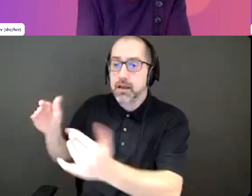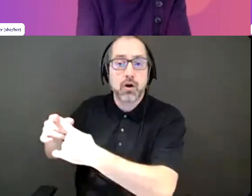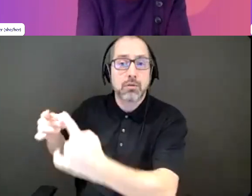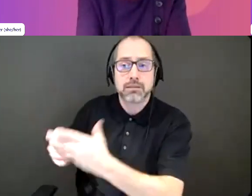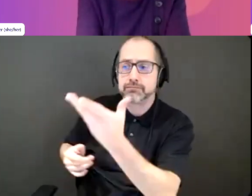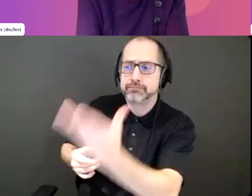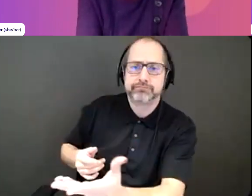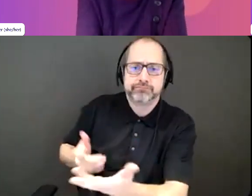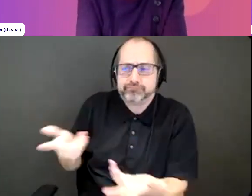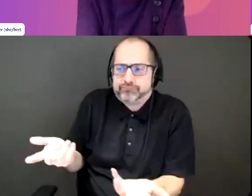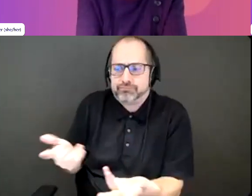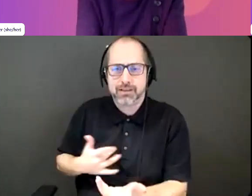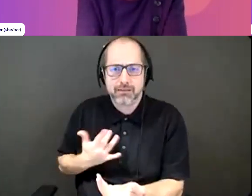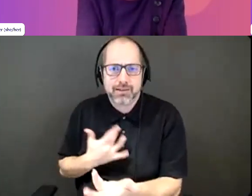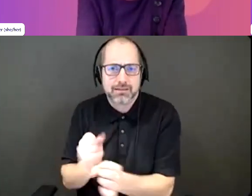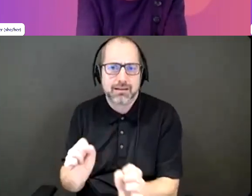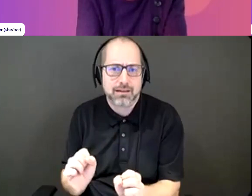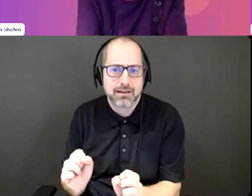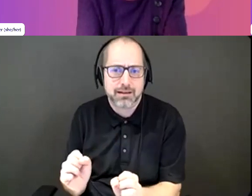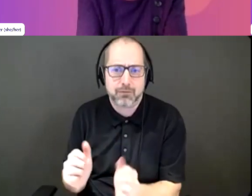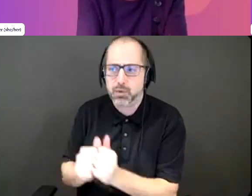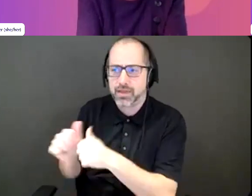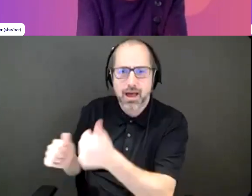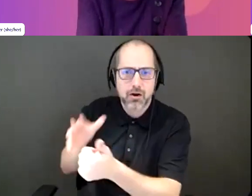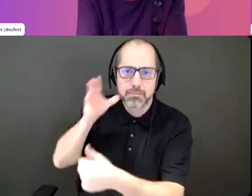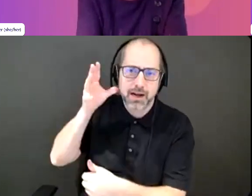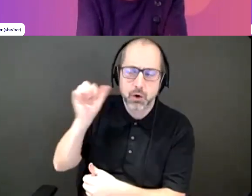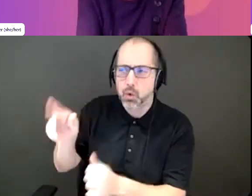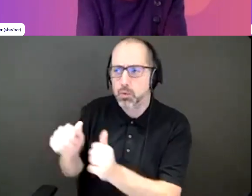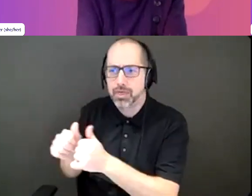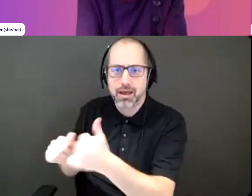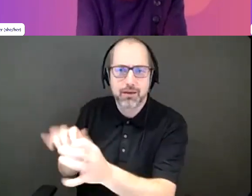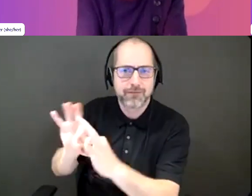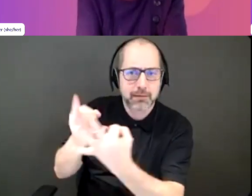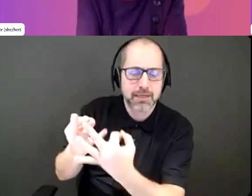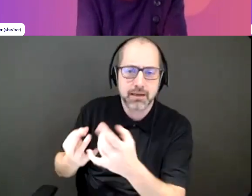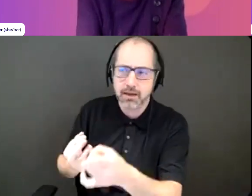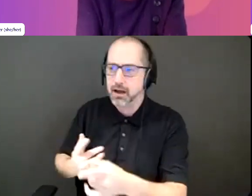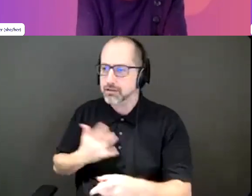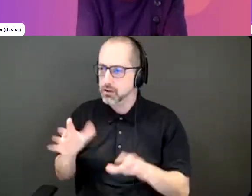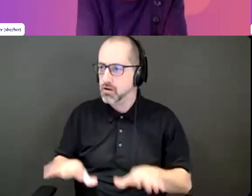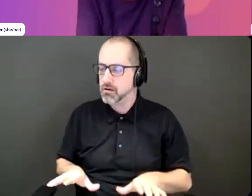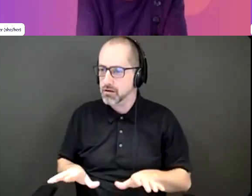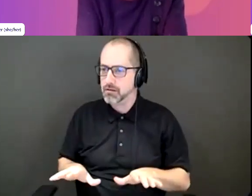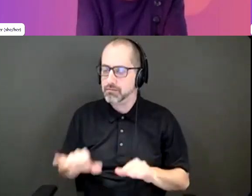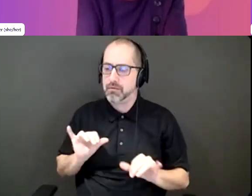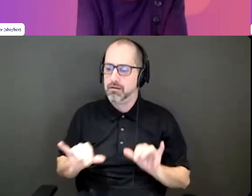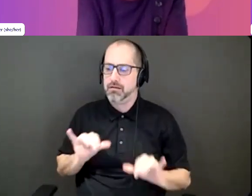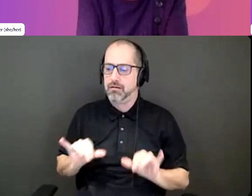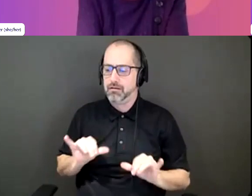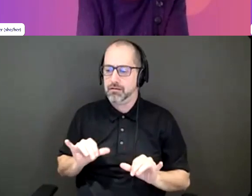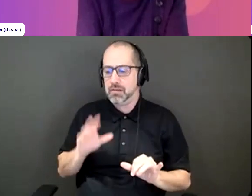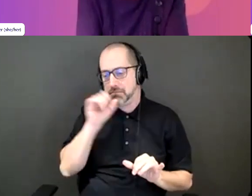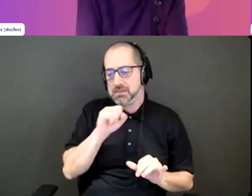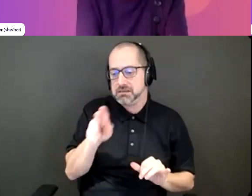s'énerver alors lorsque quelqu'un vous fait sentir comme cela il faut comprendre ce que ça veut dire par rapport aux autres personnes